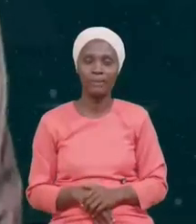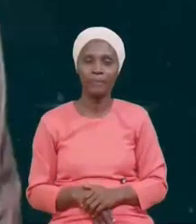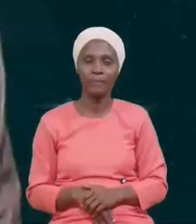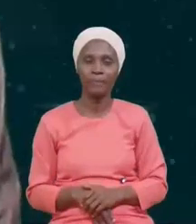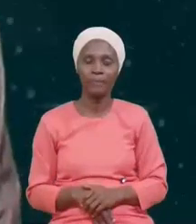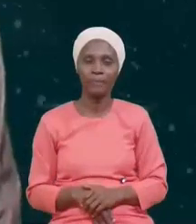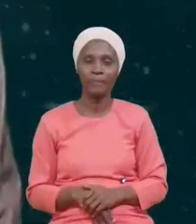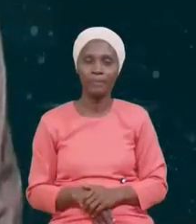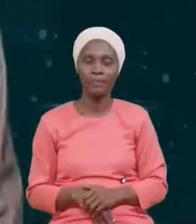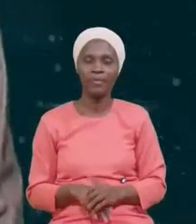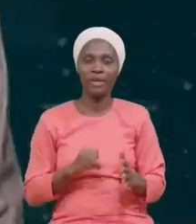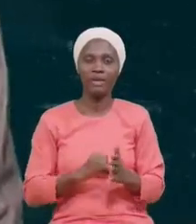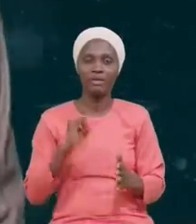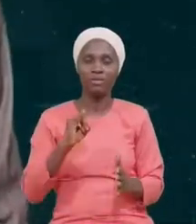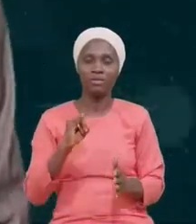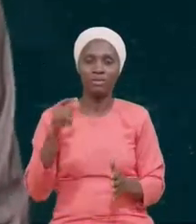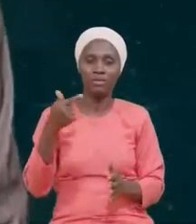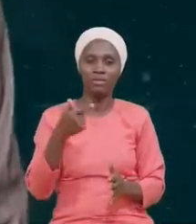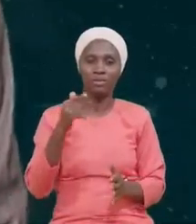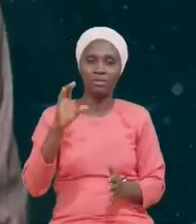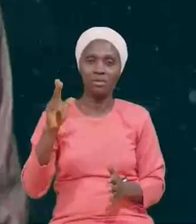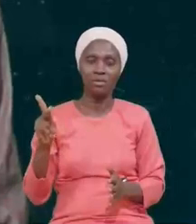Le lien qui est